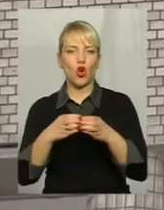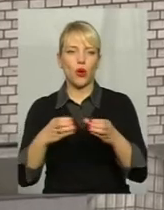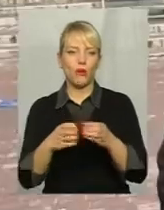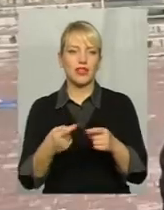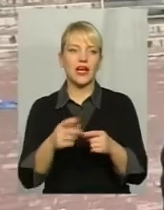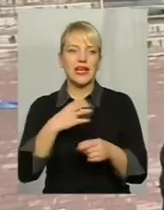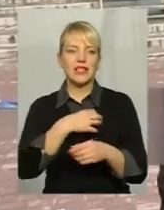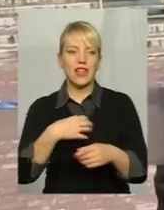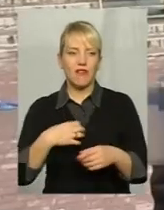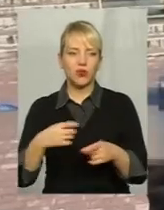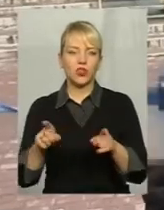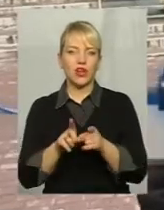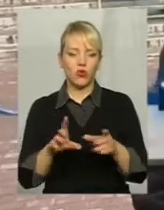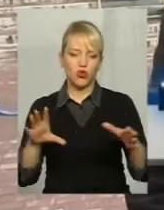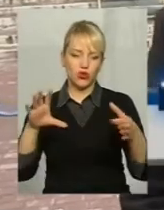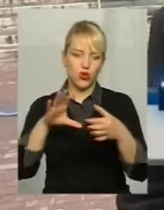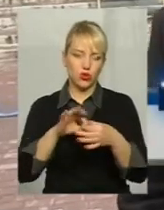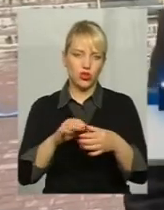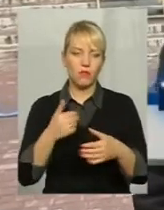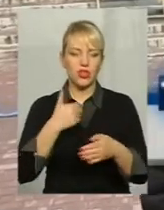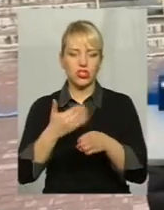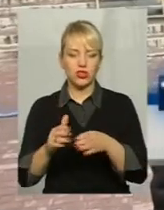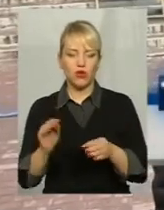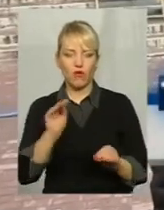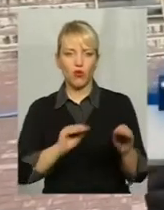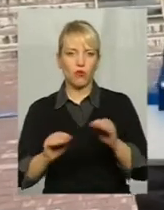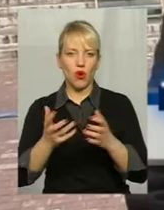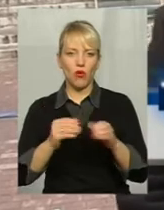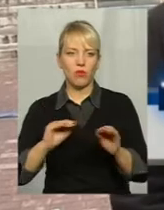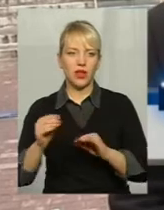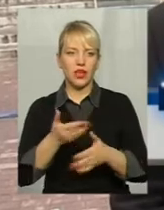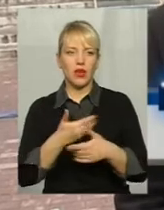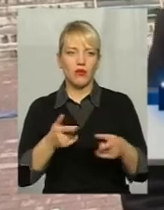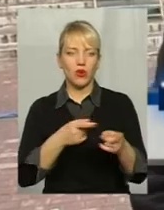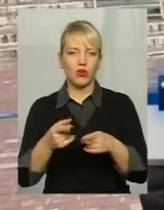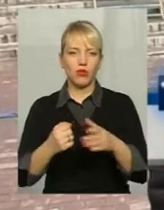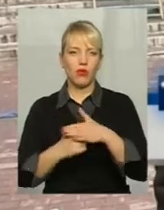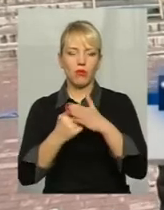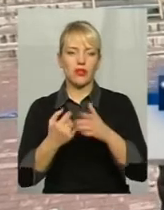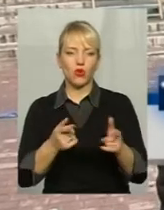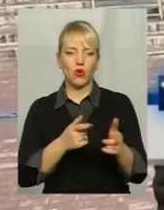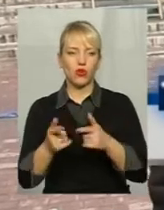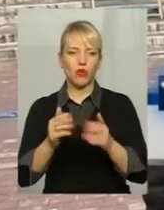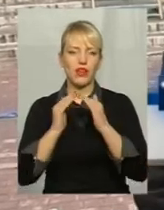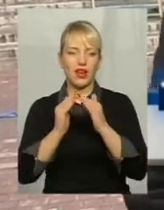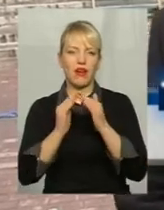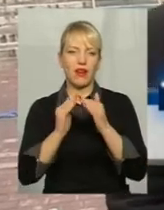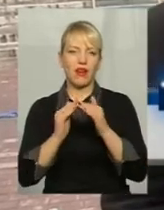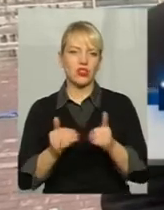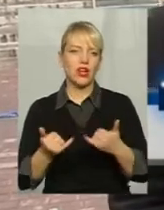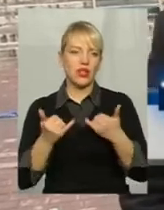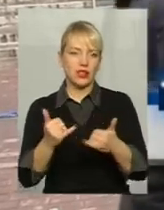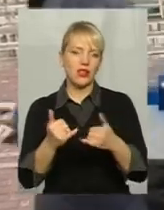проєкту Ми частково комплектували з нашим обладнанням, ми підготовлювали базу, готовили приміщення, в тому числі гараж для